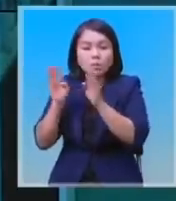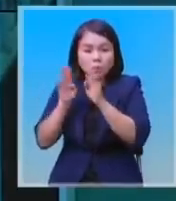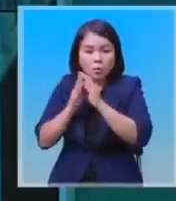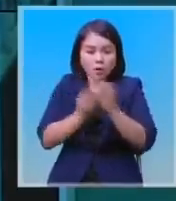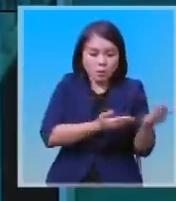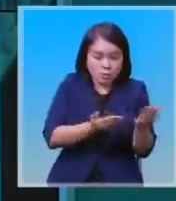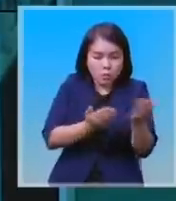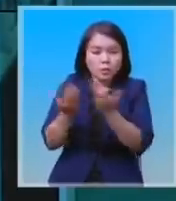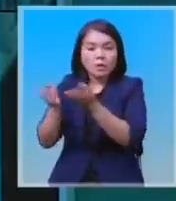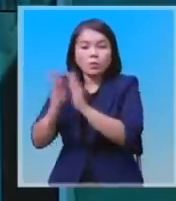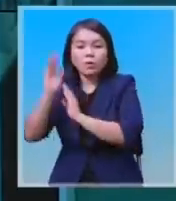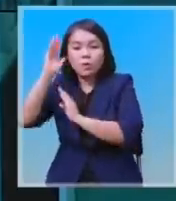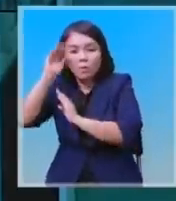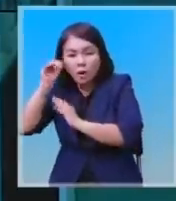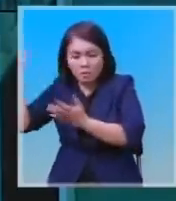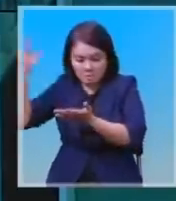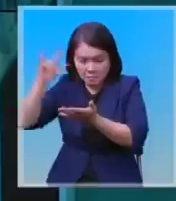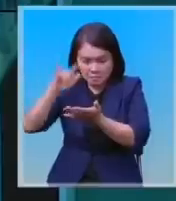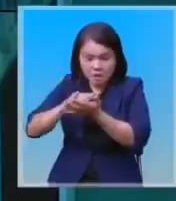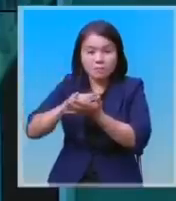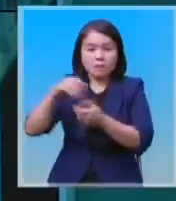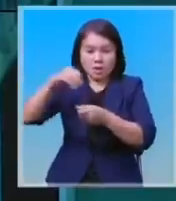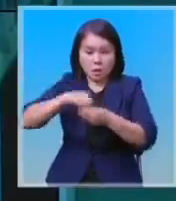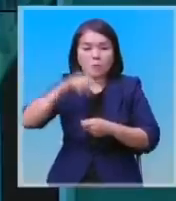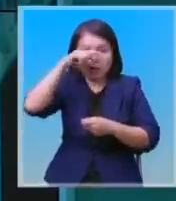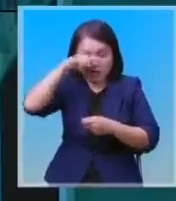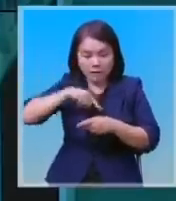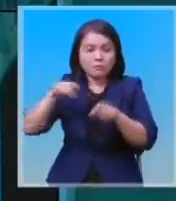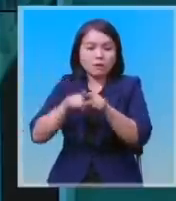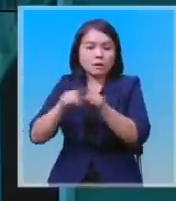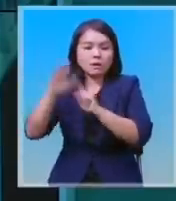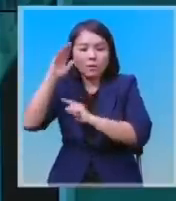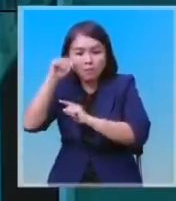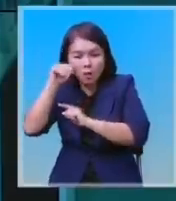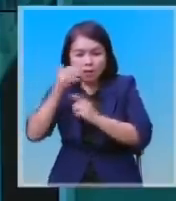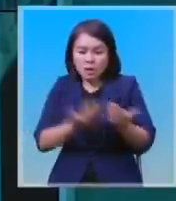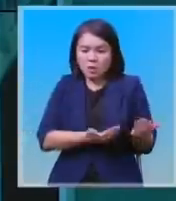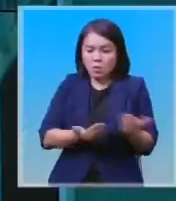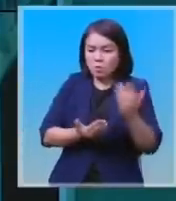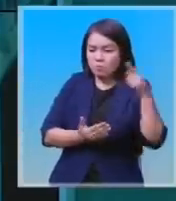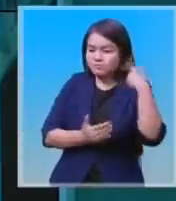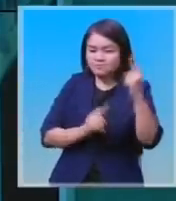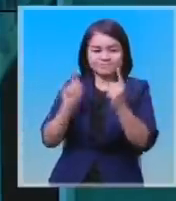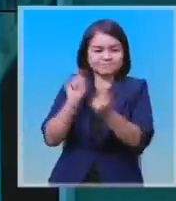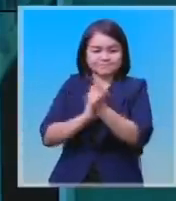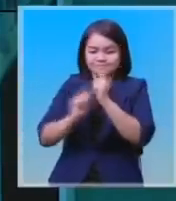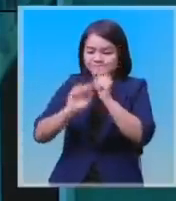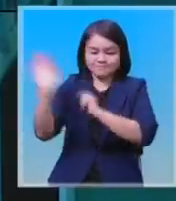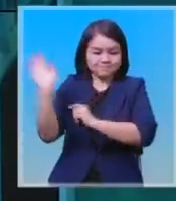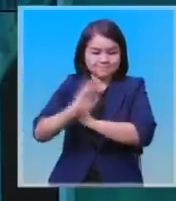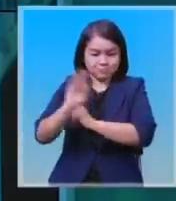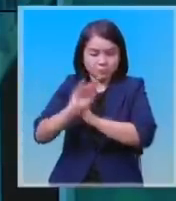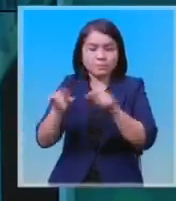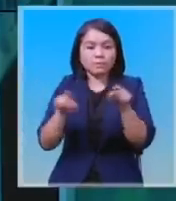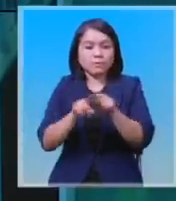คุณพ่อของน้องเขาเนี่ยก็เดินทางมาจากซาอุดิอาระเบียมาถึงไทยแต่ว่าตัวเธอเองปฏิเสธบอกว่าไม่คุยกับพ ่ อ ใช่แล้วเขาก็อย่างที่เมื่อวานนี้บอกไ